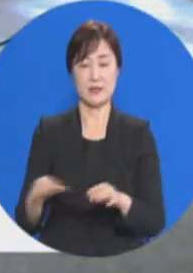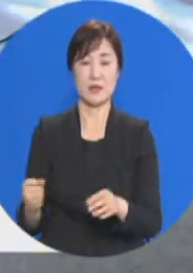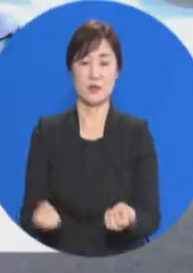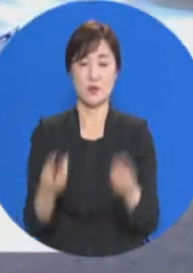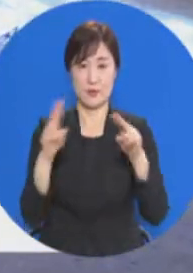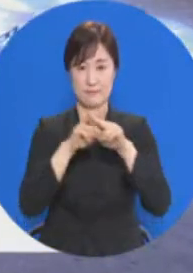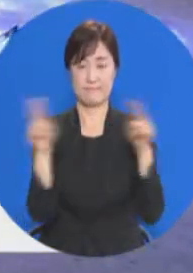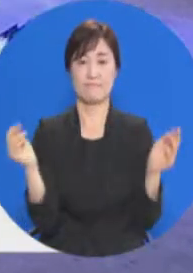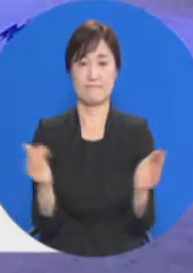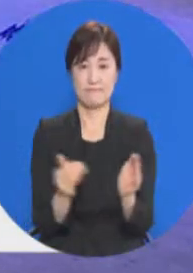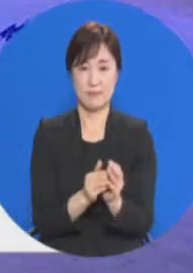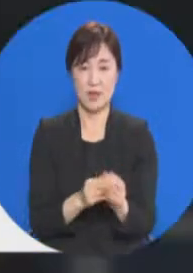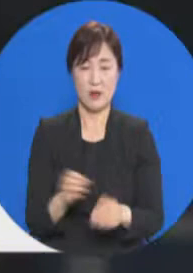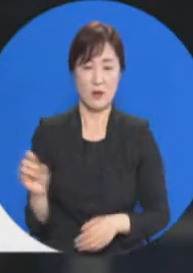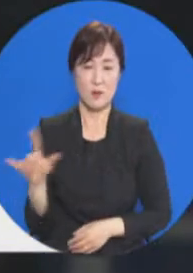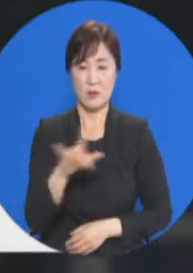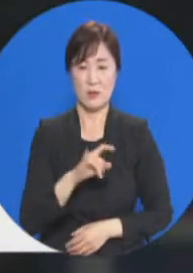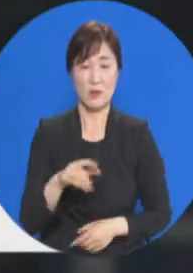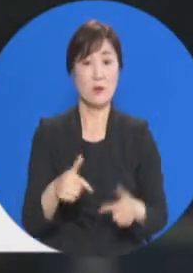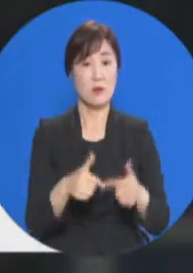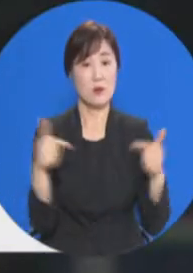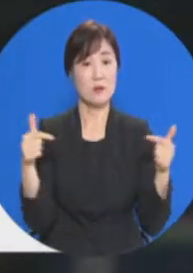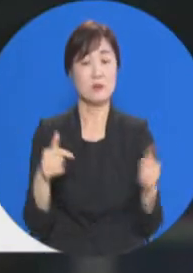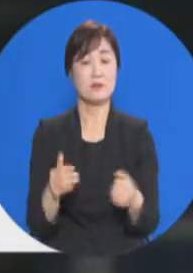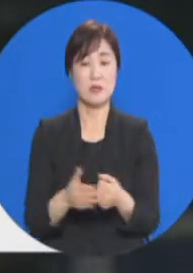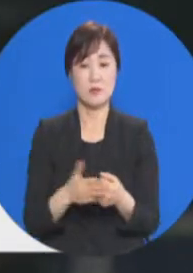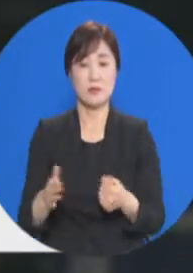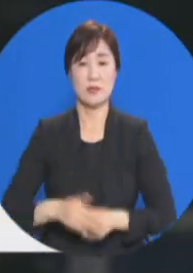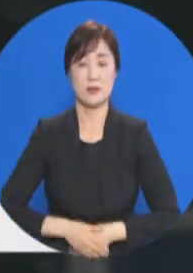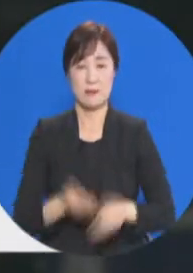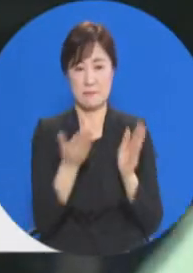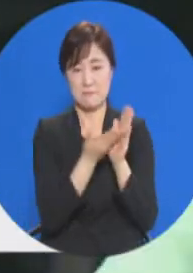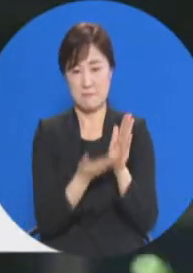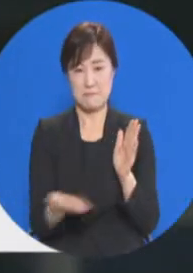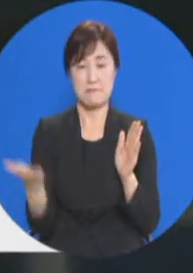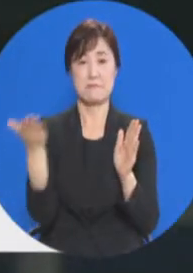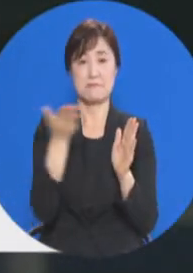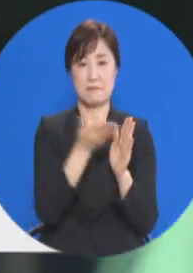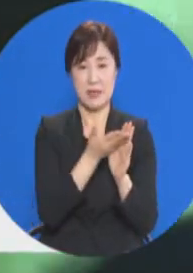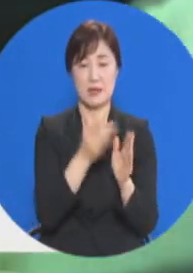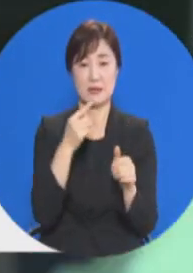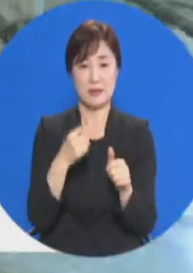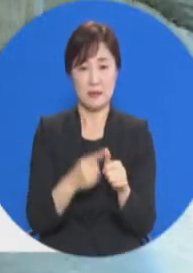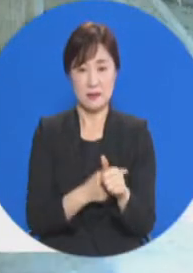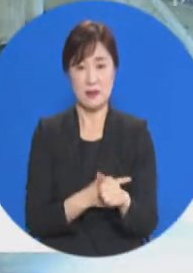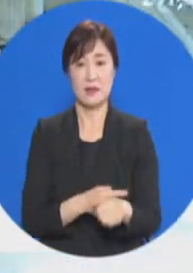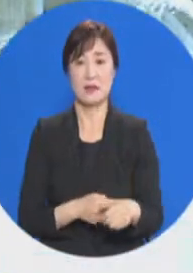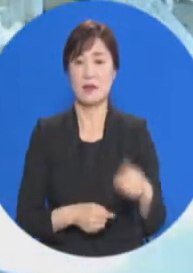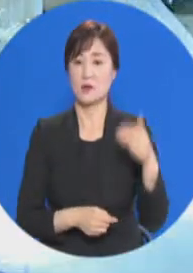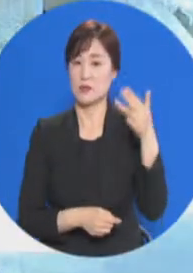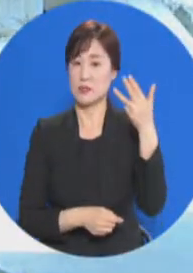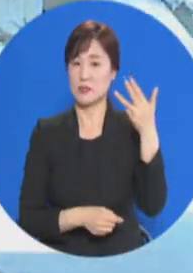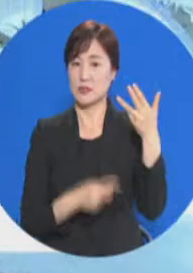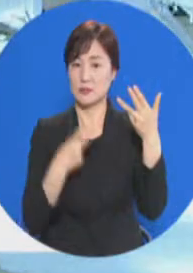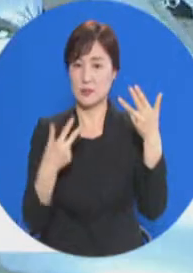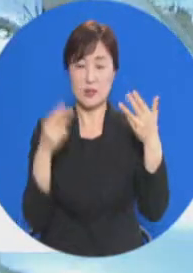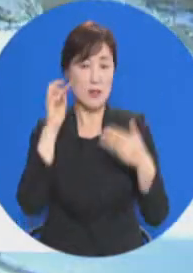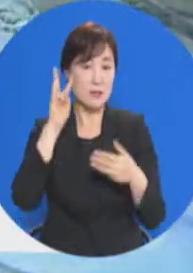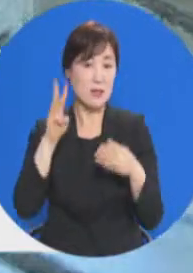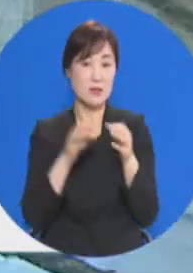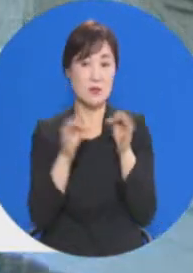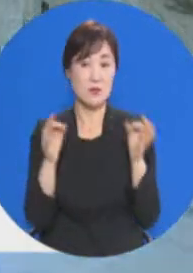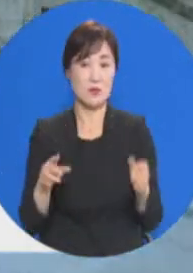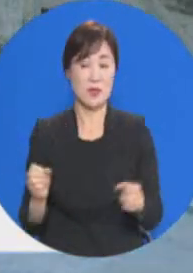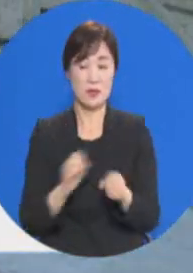코로나19가 재확산하고 도내 방역 단계가 상향됨에 따라 다음 달 7일부터 사흘간 예정된 은빛바다 체험 행사를